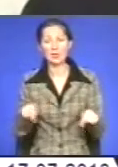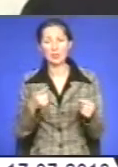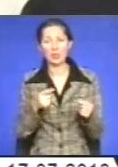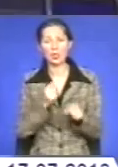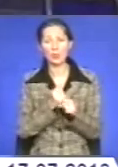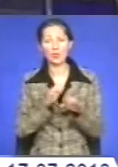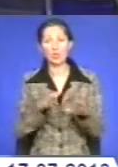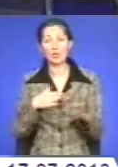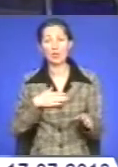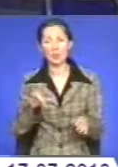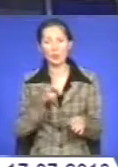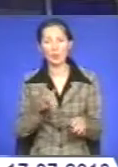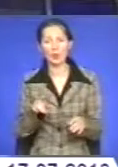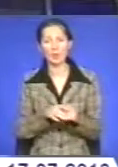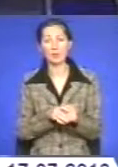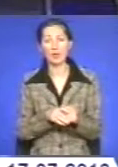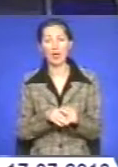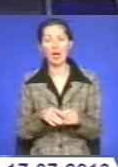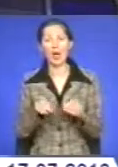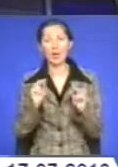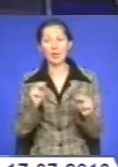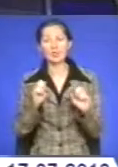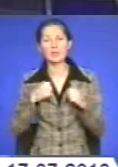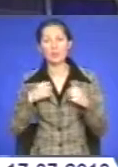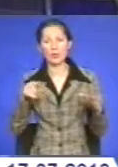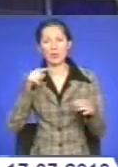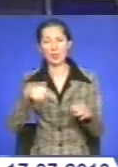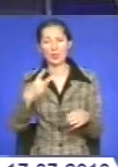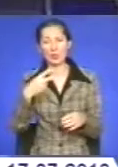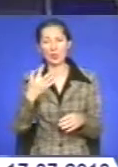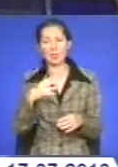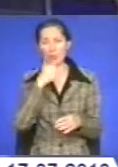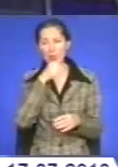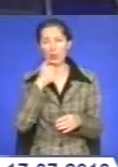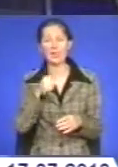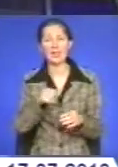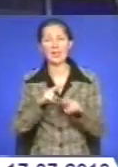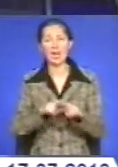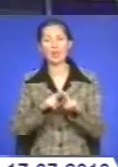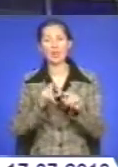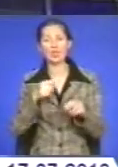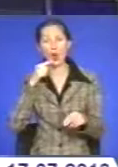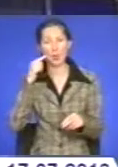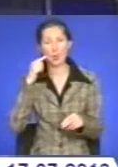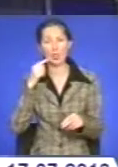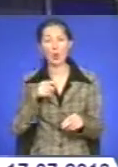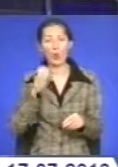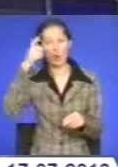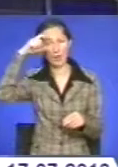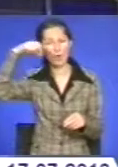селе. З нагоди святкування 1025-ї річниці хрещення Русі у Кривому Розі на